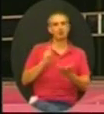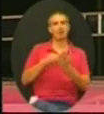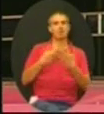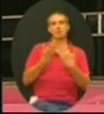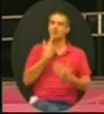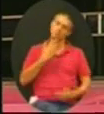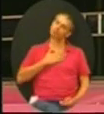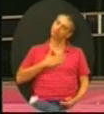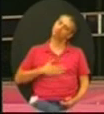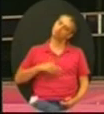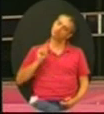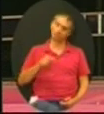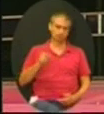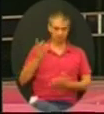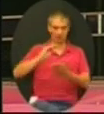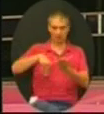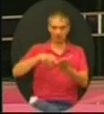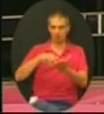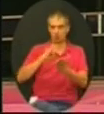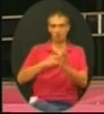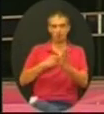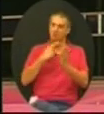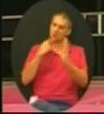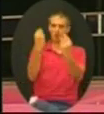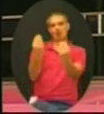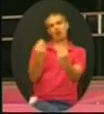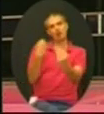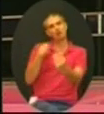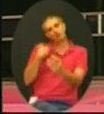בבוקר וחלקם הרי חתומים על החוק, ואמרו, רגע,